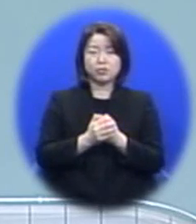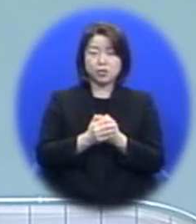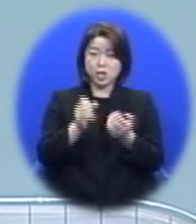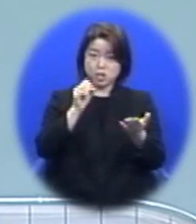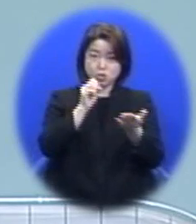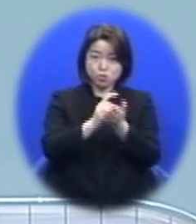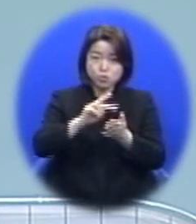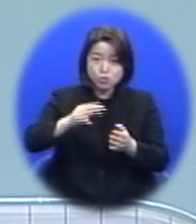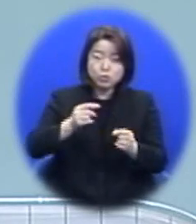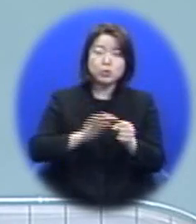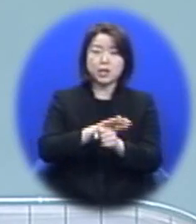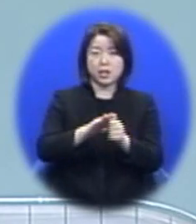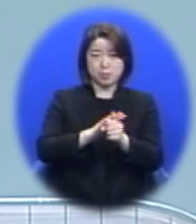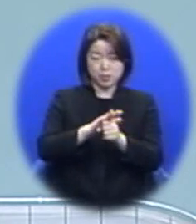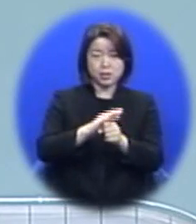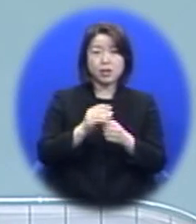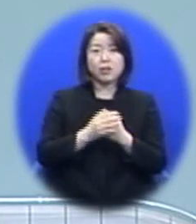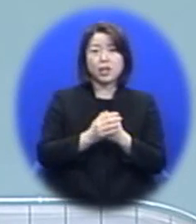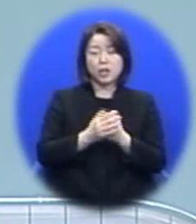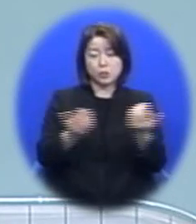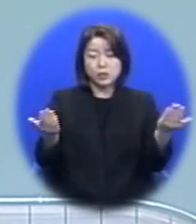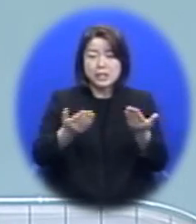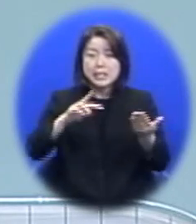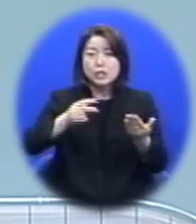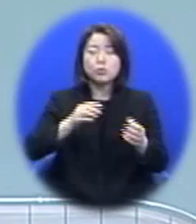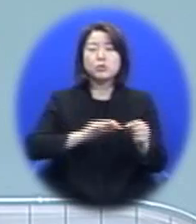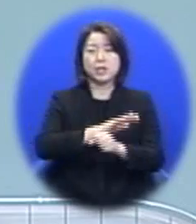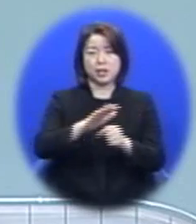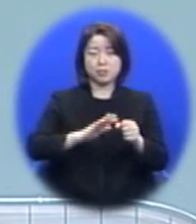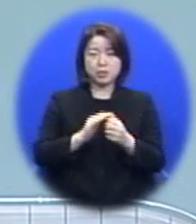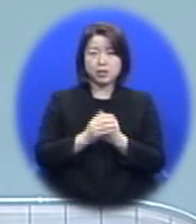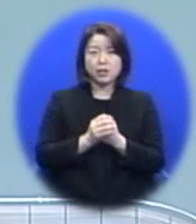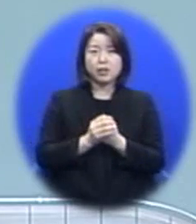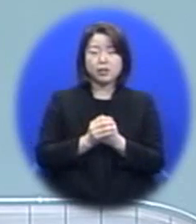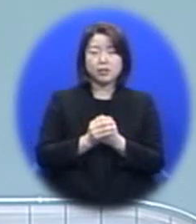축구도 사랑합니다. 직장도 사랑합니다.